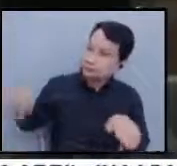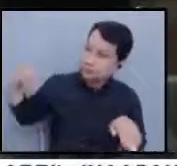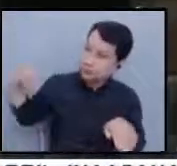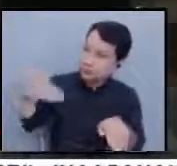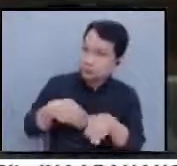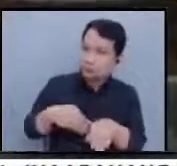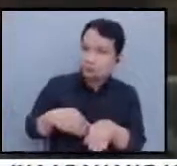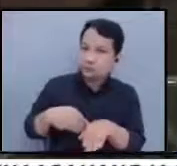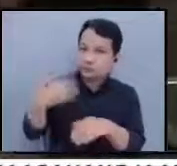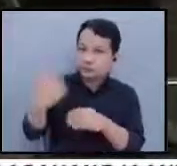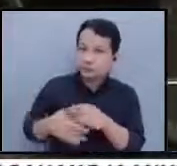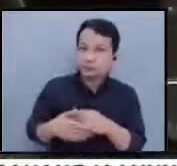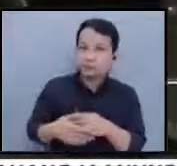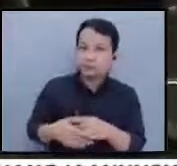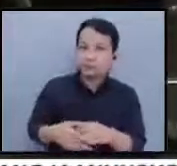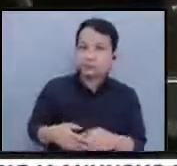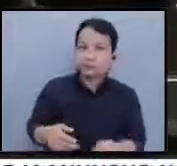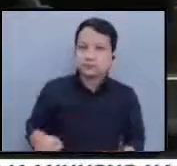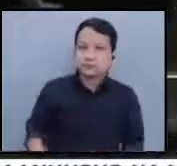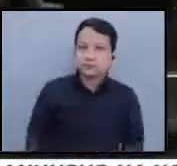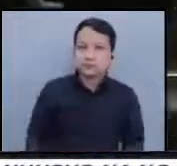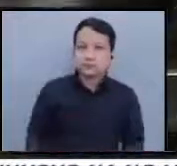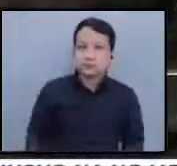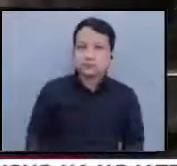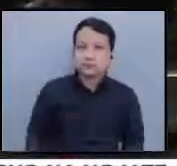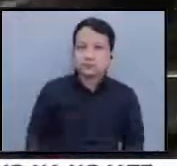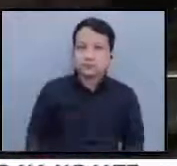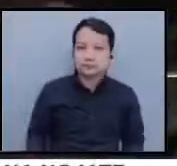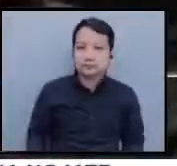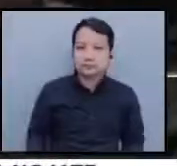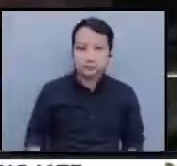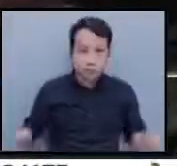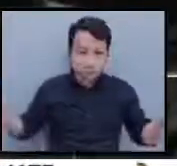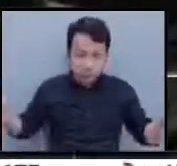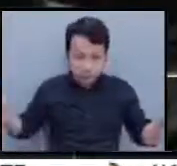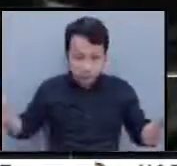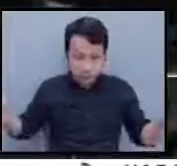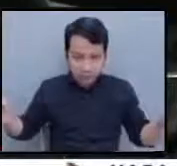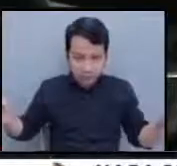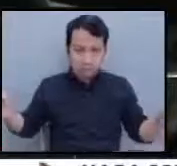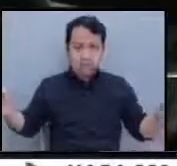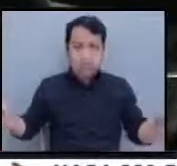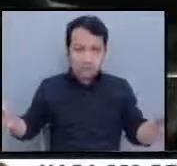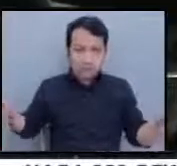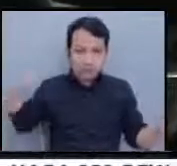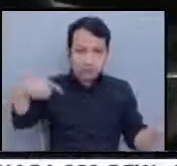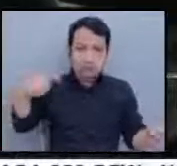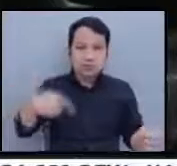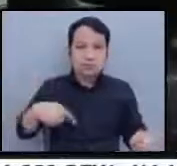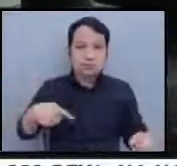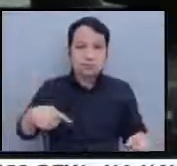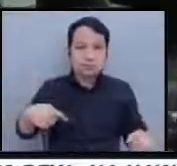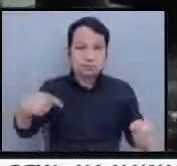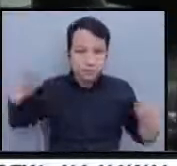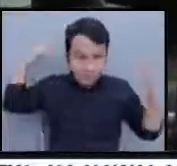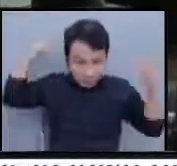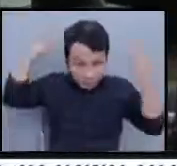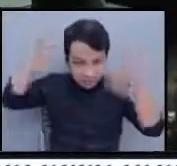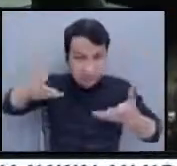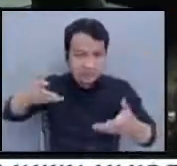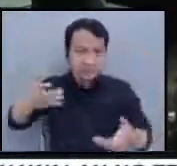nagano'n na ako, nag-brace yourself na lang ako, tapos tumalo na ako, tapos naligo na ako ng bubog,